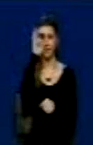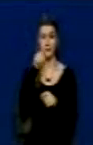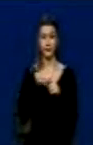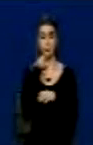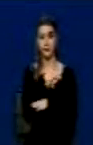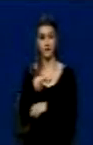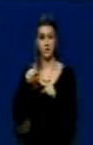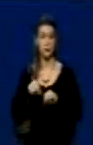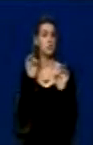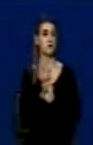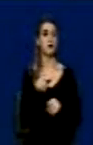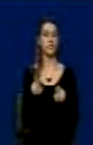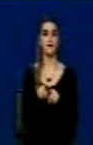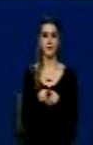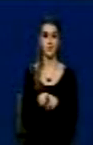dhe kontrollin e qeverisë.